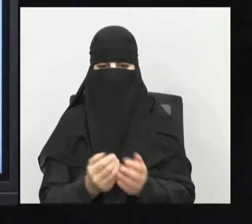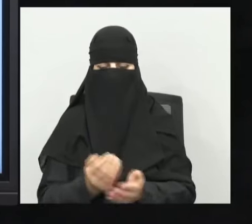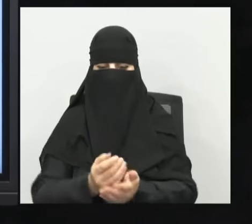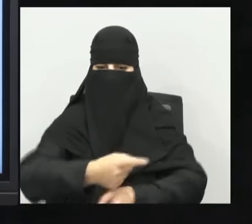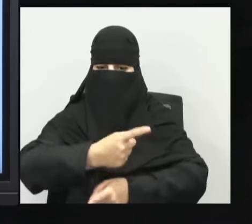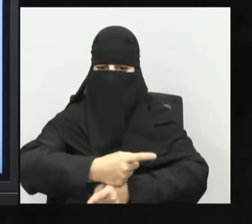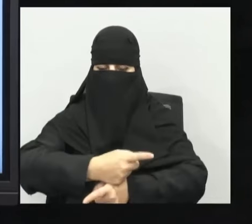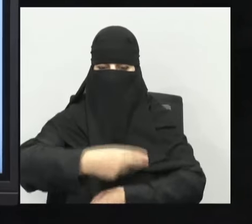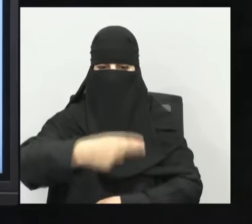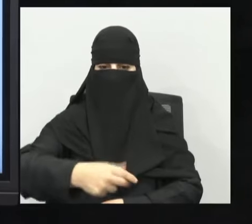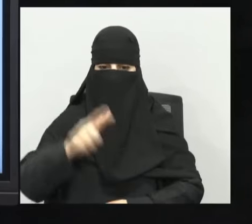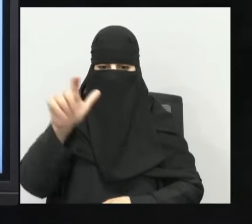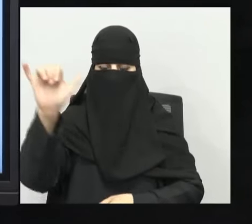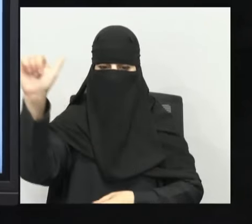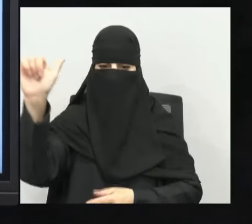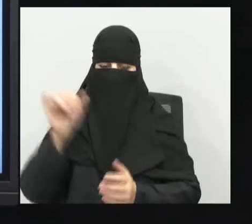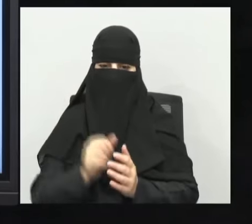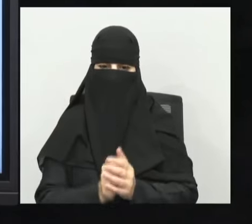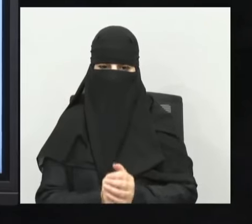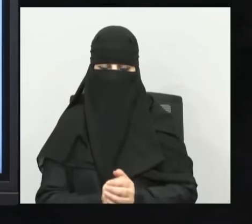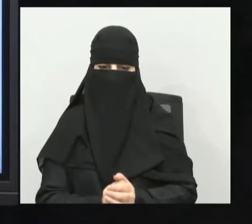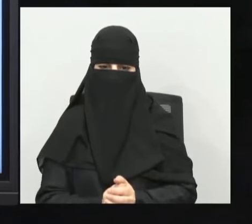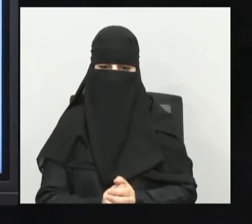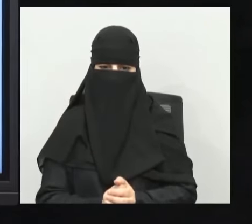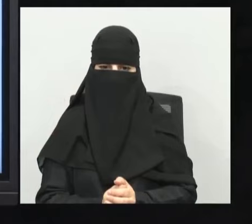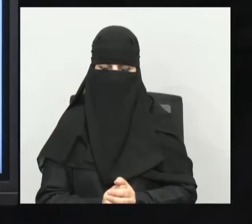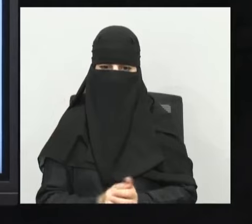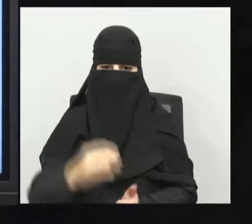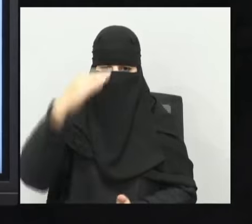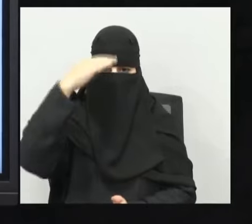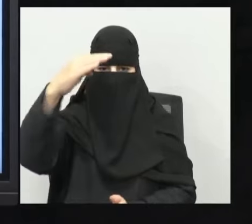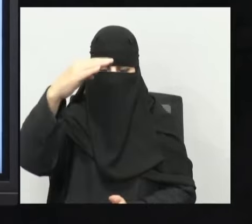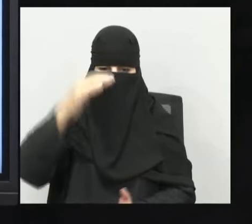تحياتي علي القحطاني وكان معي في لغه الاشاره زميلتي الاستاذه الشريفه الشريف في امان الله